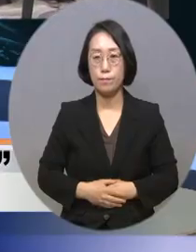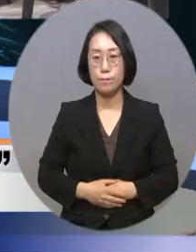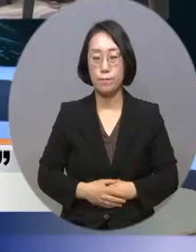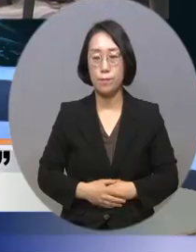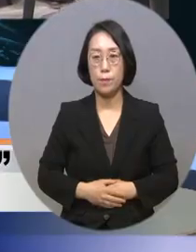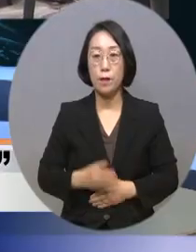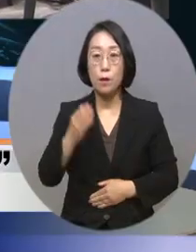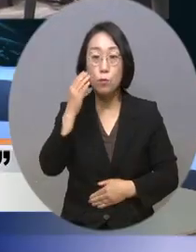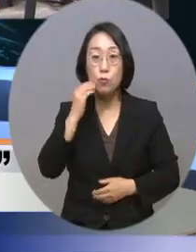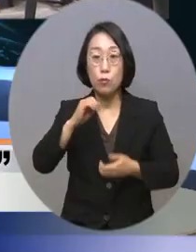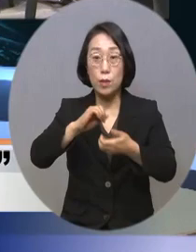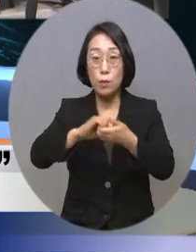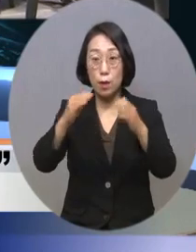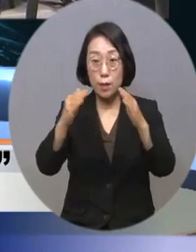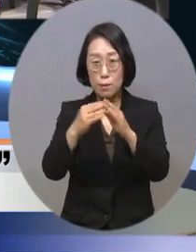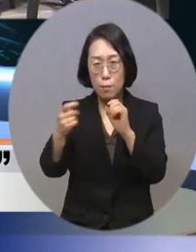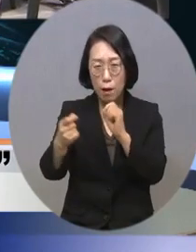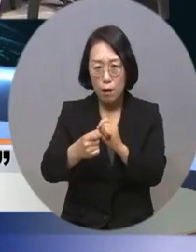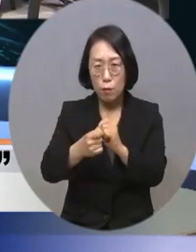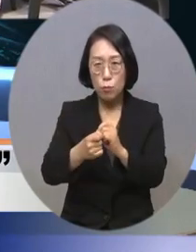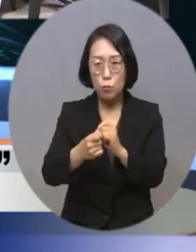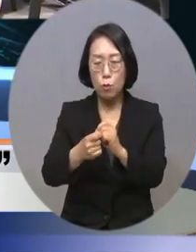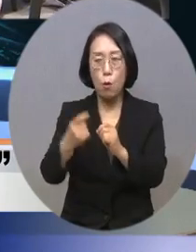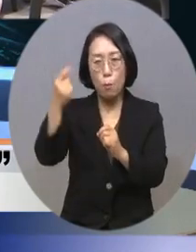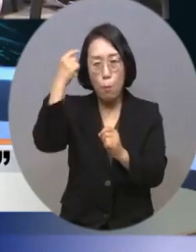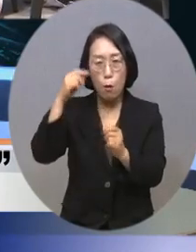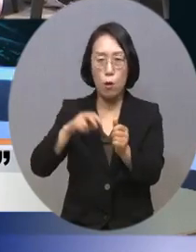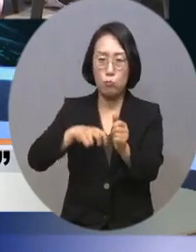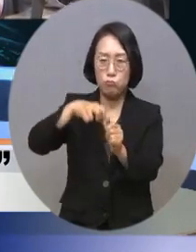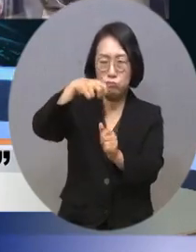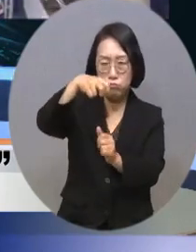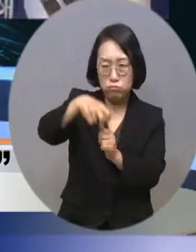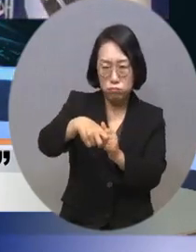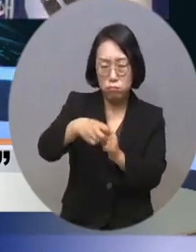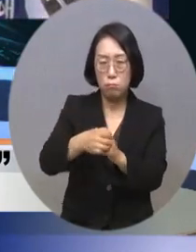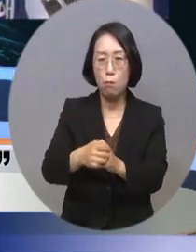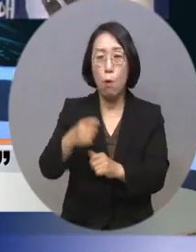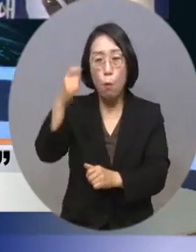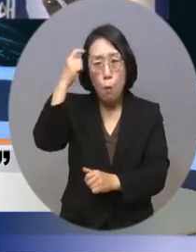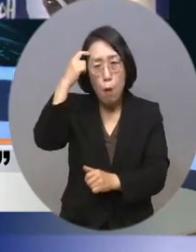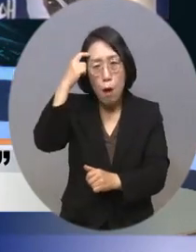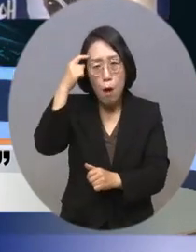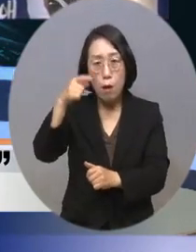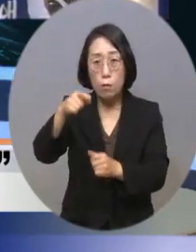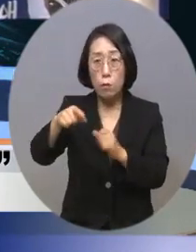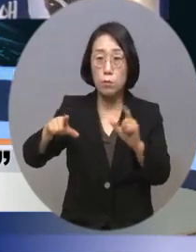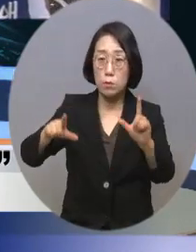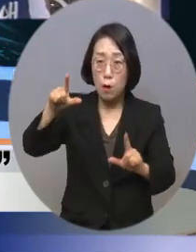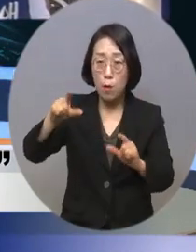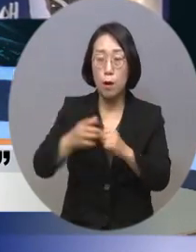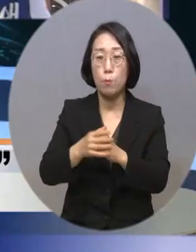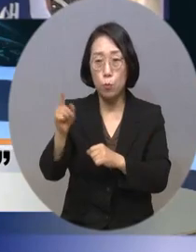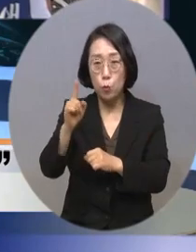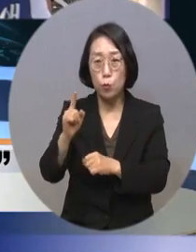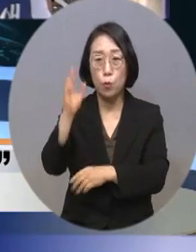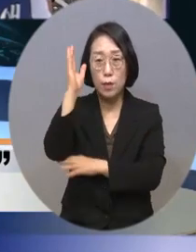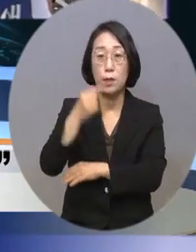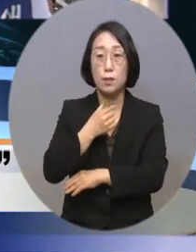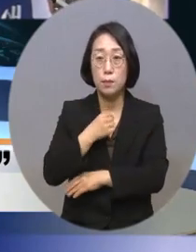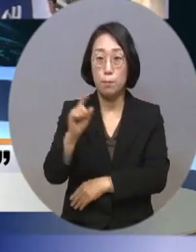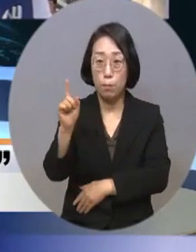청와대 앞에서 눈물의 삭발식이 진행됐습니다. 이들이 삭발까지 감수하면서 전하고 싶은 메시지는